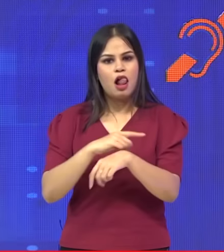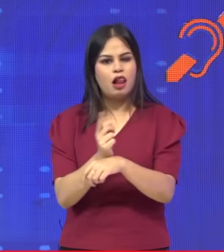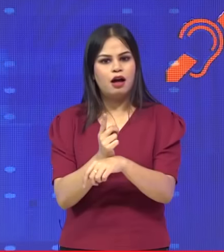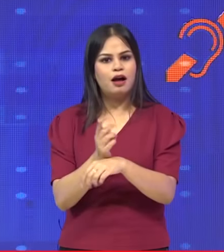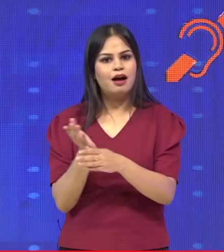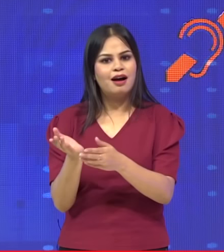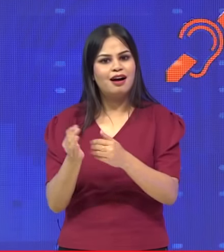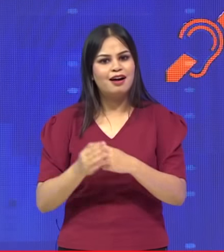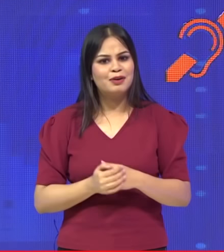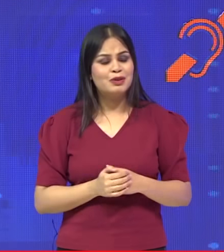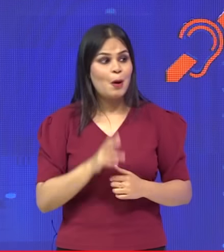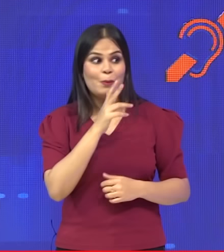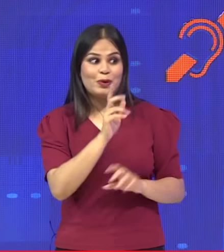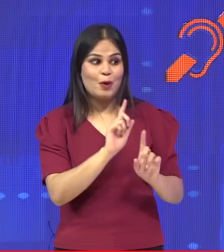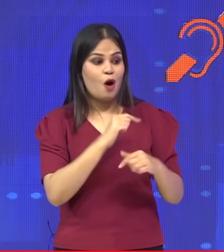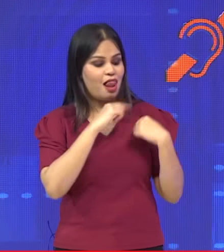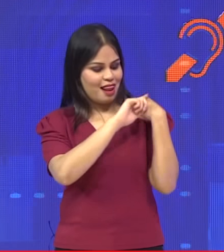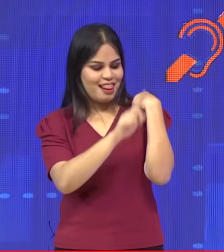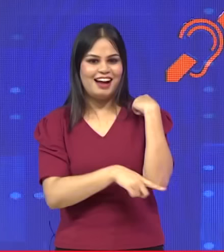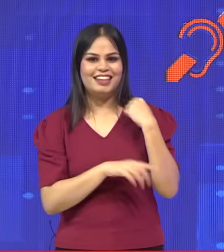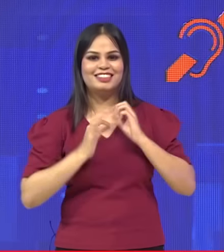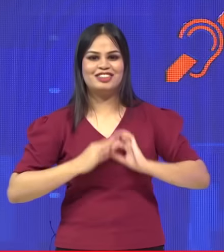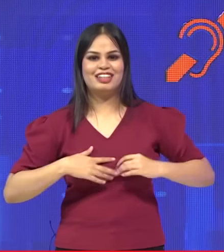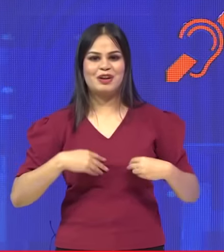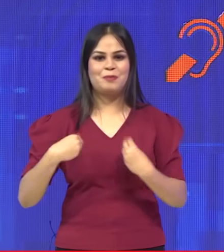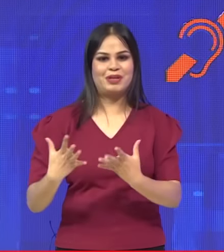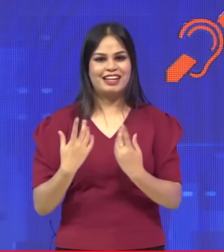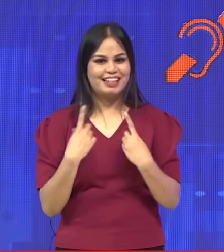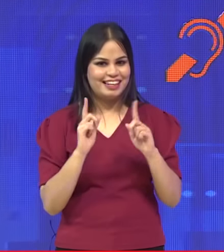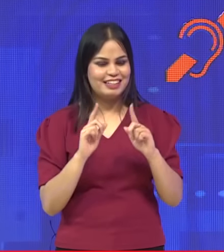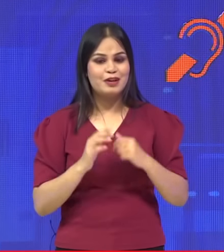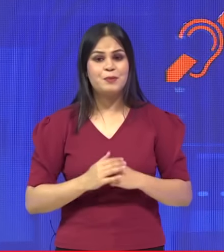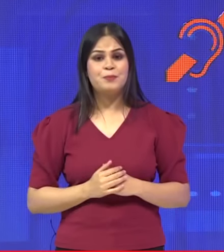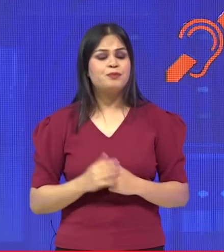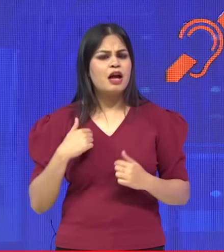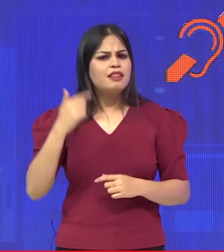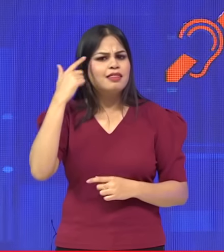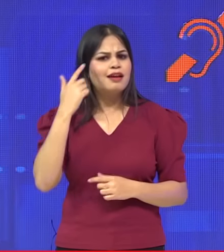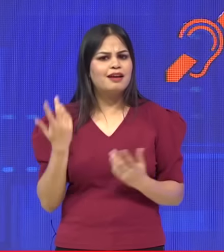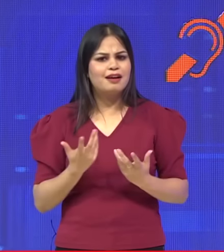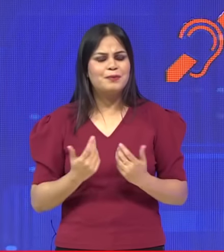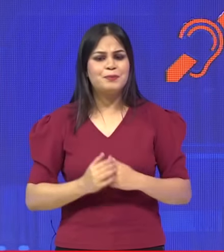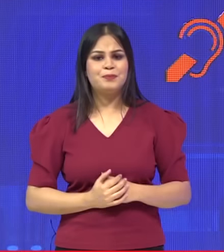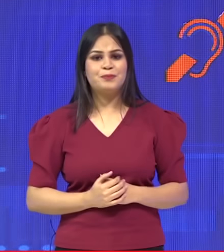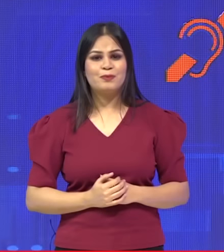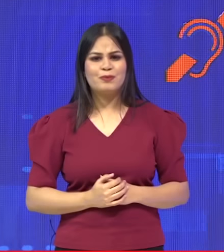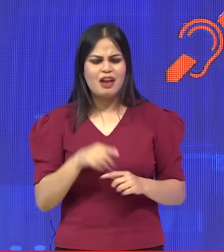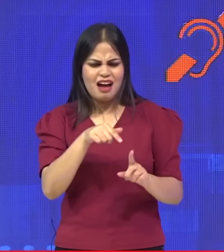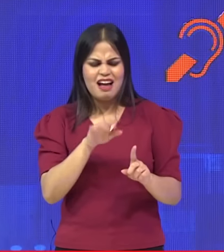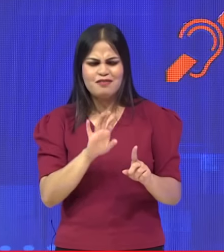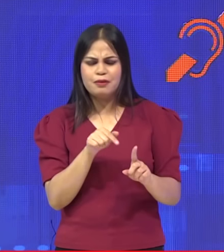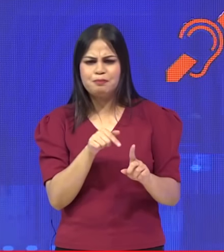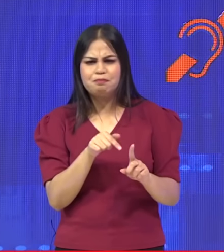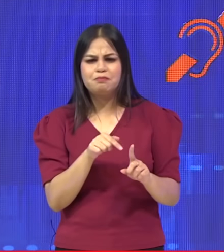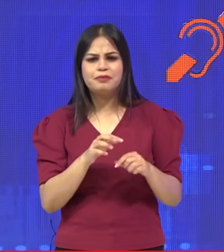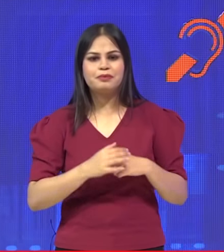लेकिन और में उतरती है शर्ट है आई थिंक यह जो एक